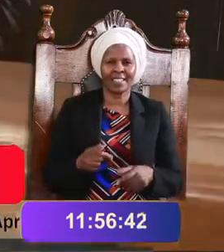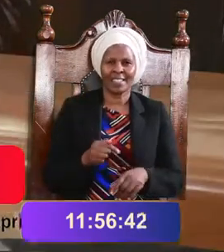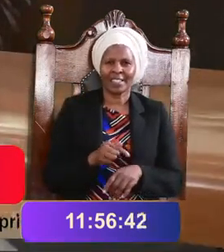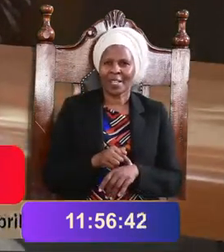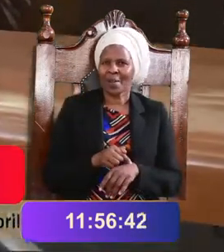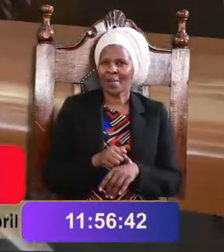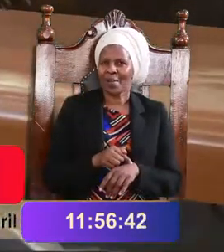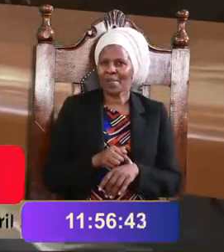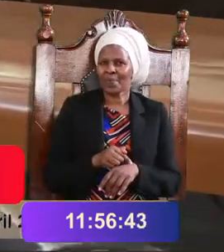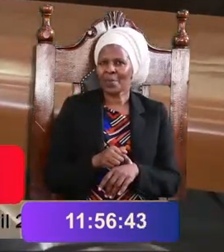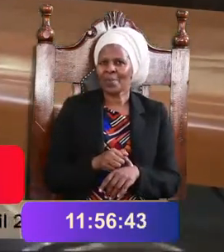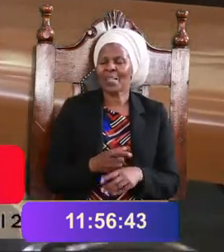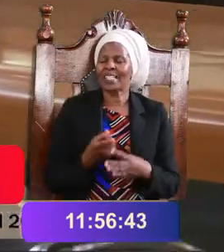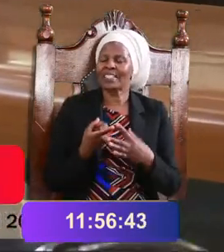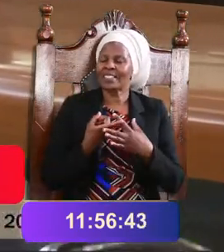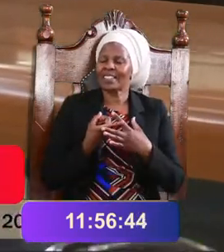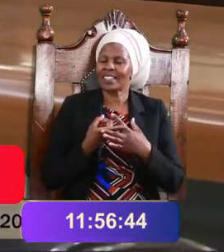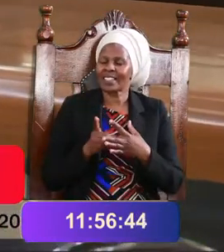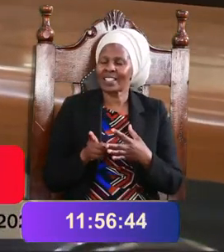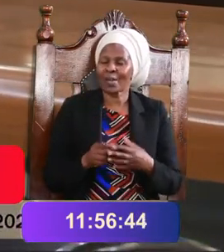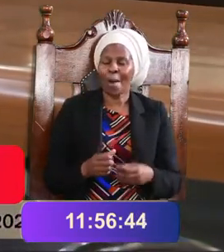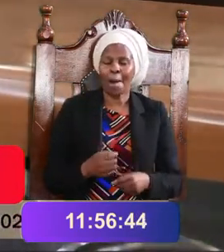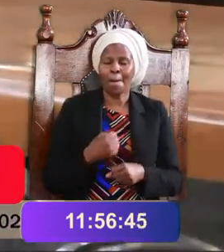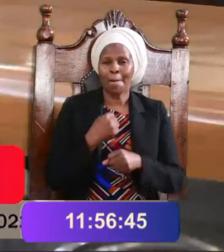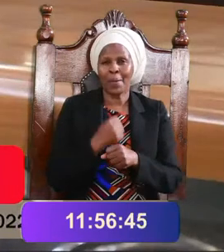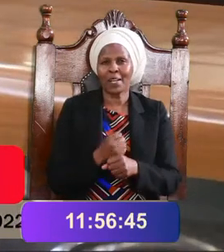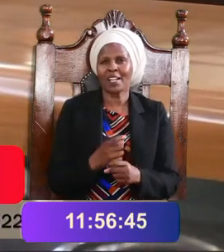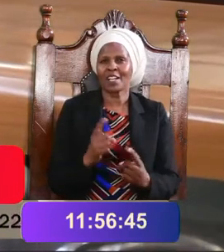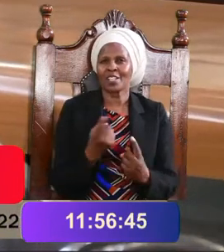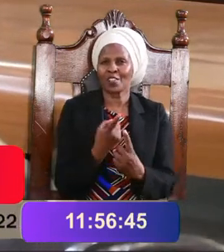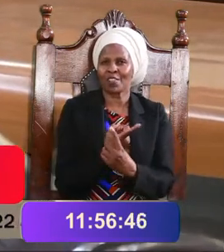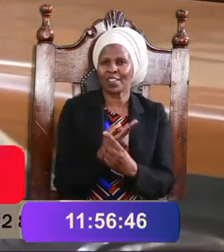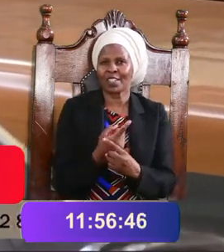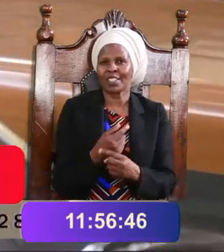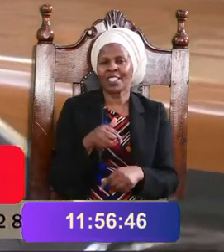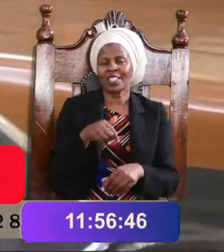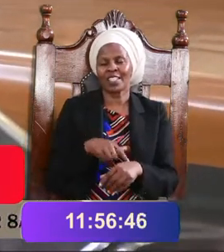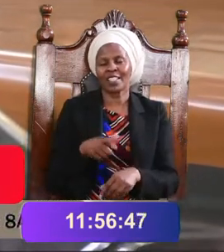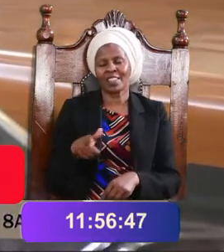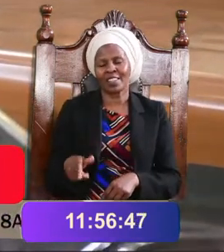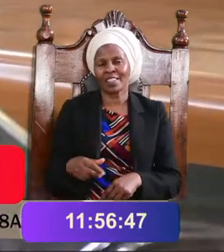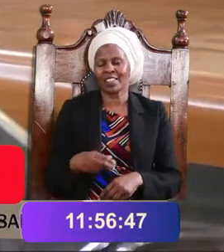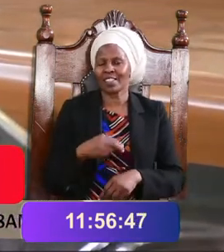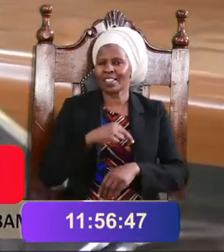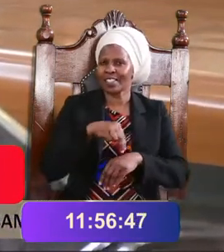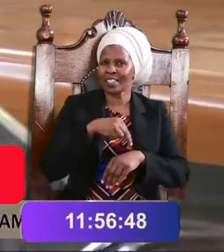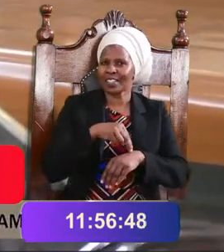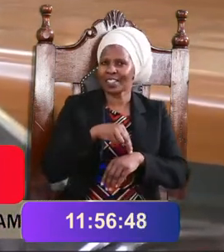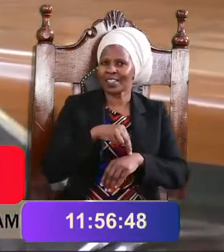ambayo tunaanza ku make a difference in this country. Lakini yule mtu ambaye